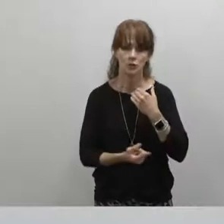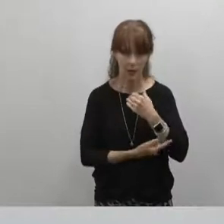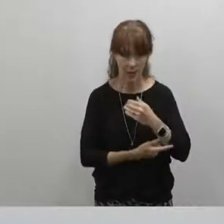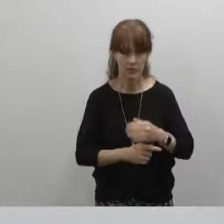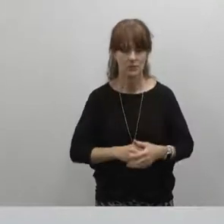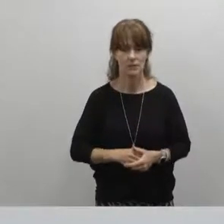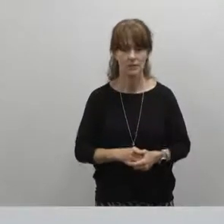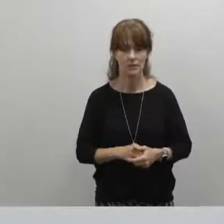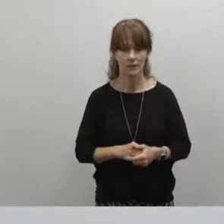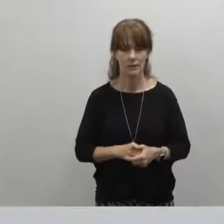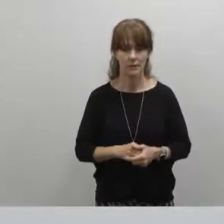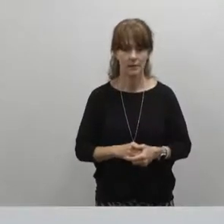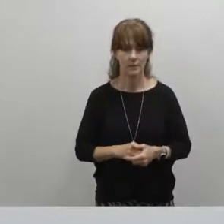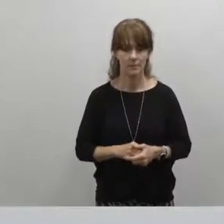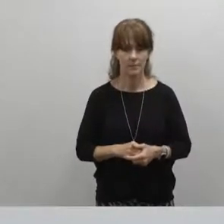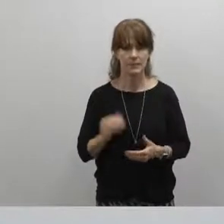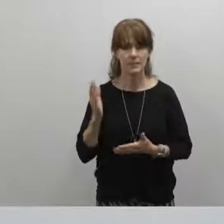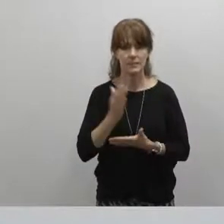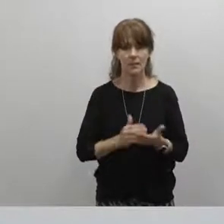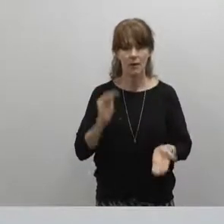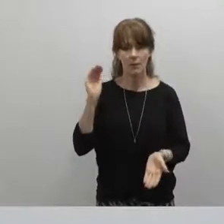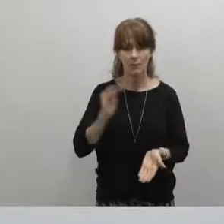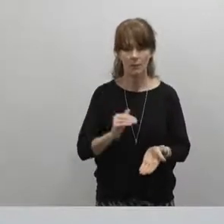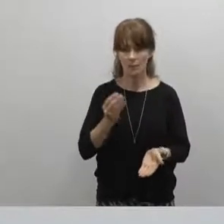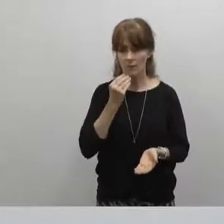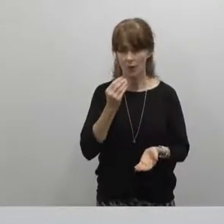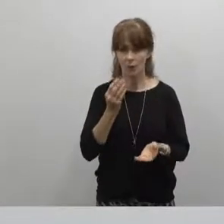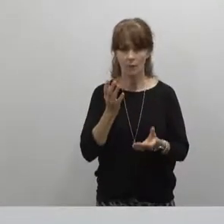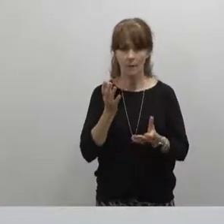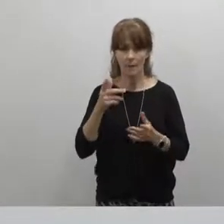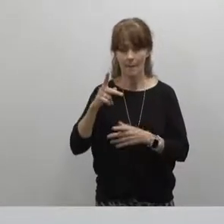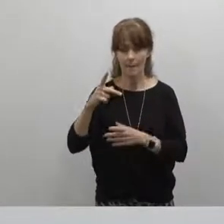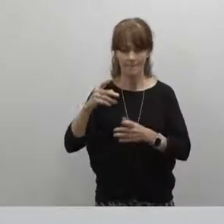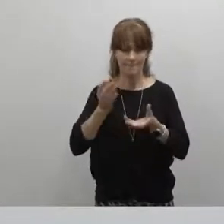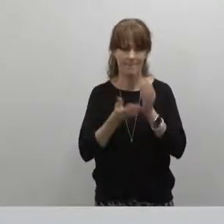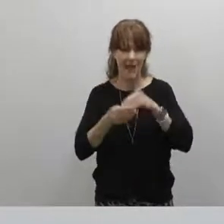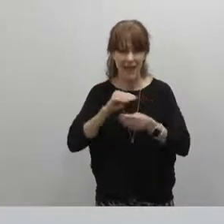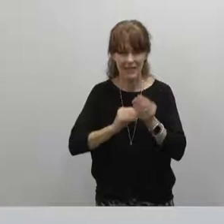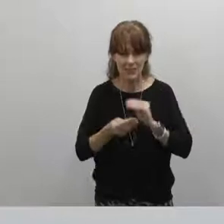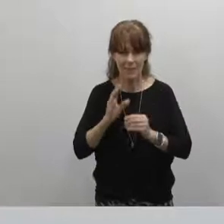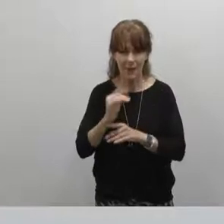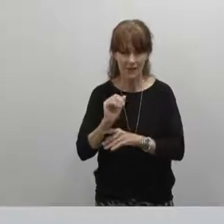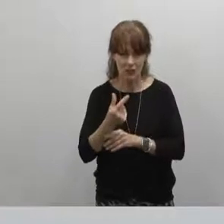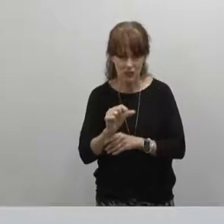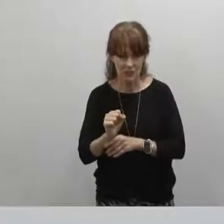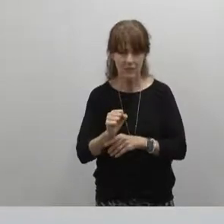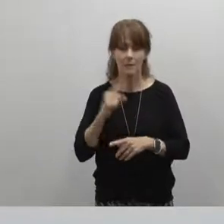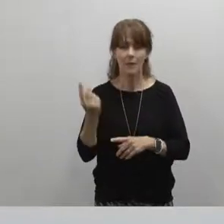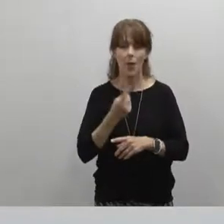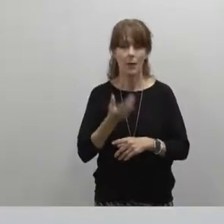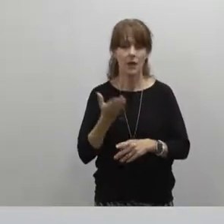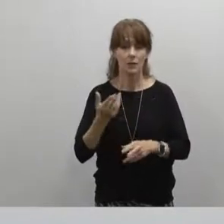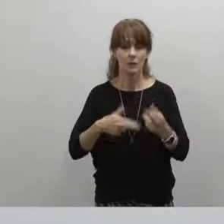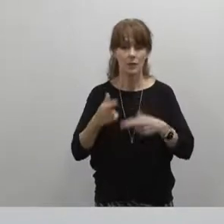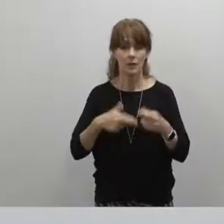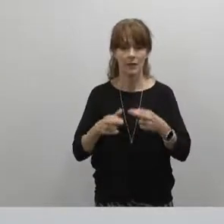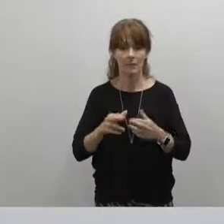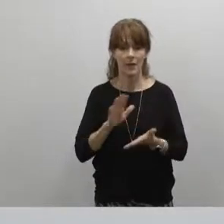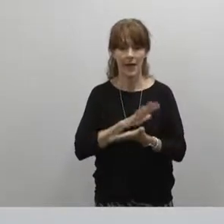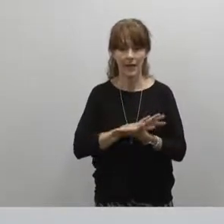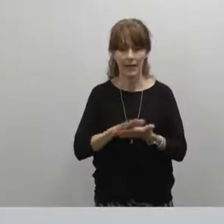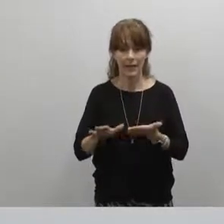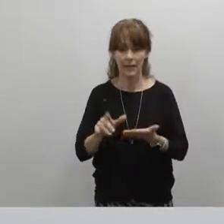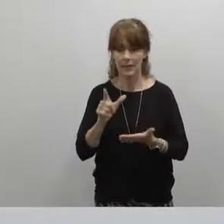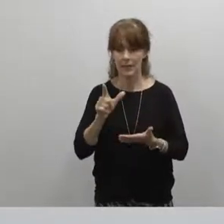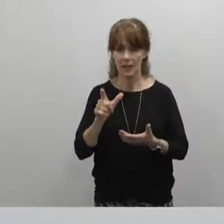ទាល់សោះដែលធ្វើឲ្យមានសម្រាមច្រើននៅតាមសាលារៀនហ្នឹងគឺថាយើ